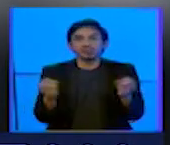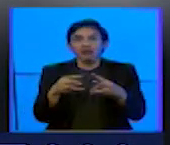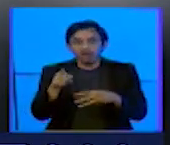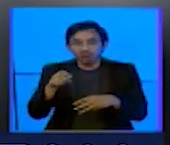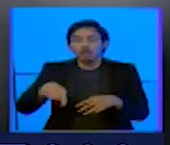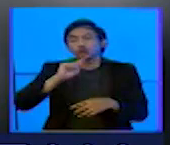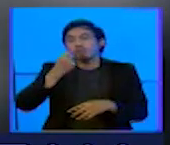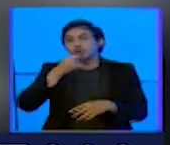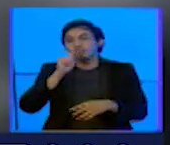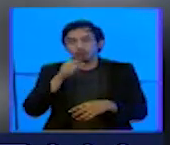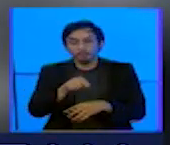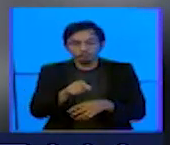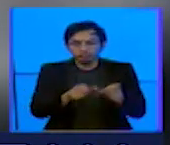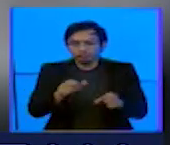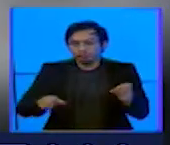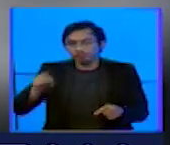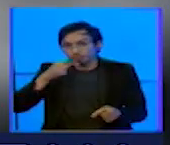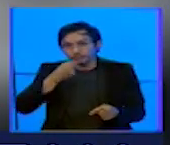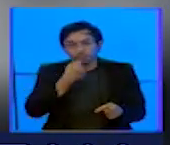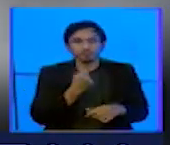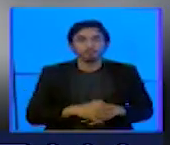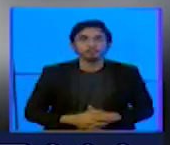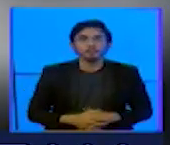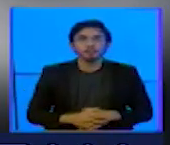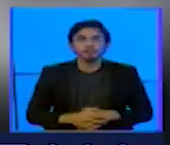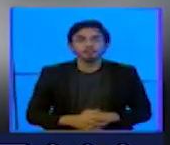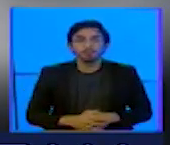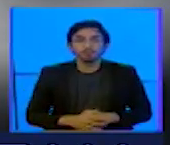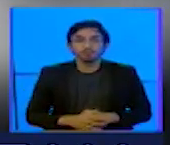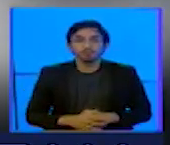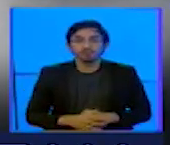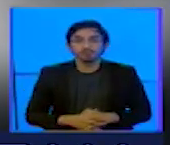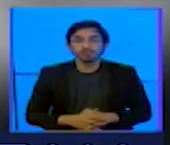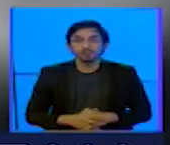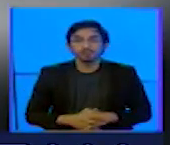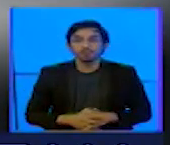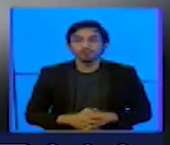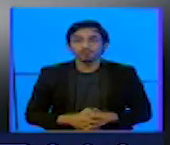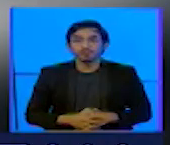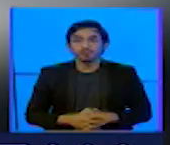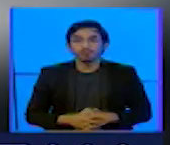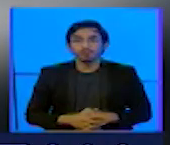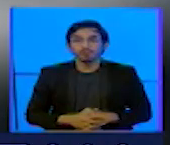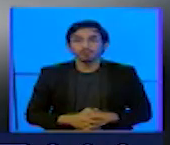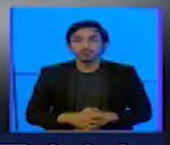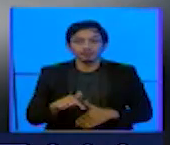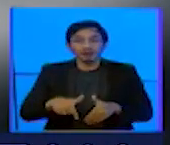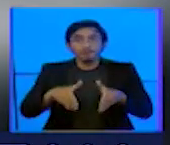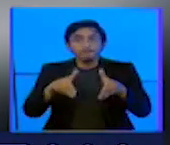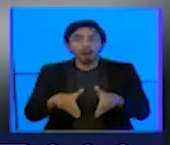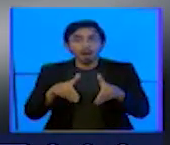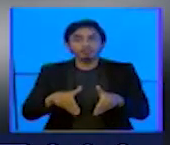Pemakaman 3 jenazah dalam satu keluarga di Kali Jambe, Sragen, Jawa Tengah tidak didampingi keluarga ataupun kerabat terdekat.